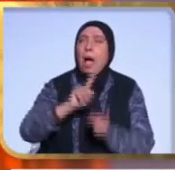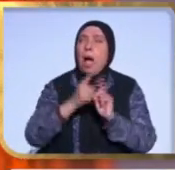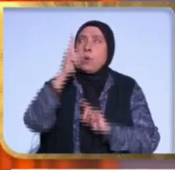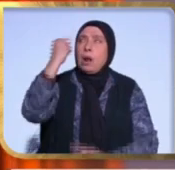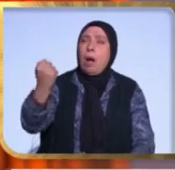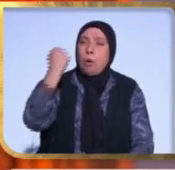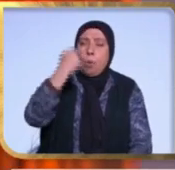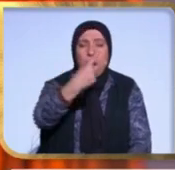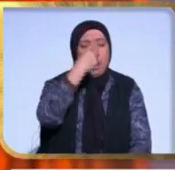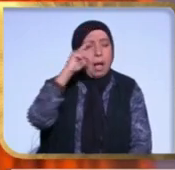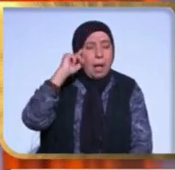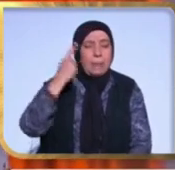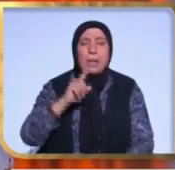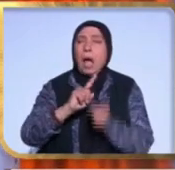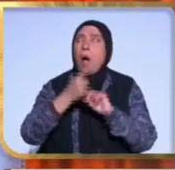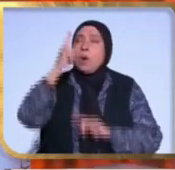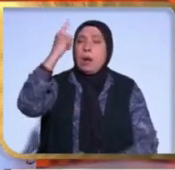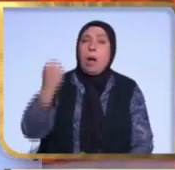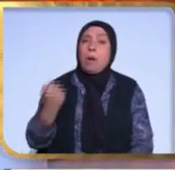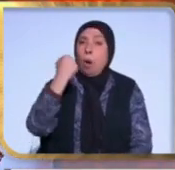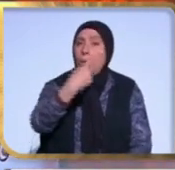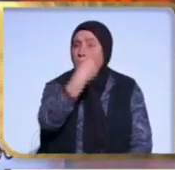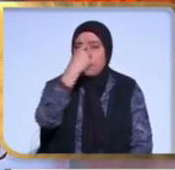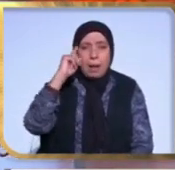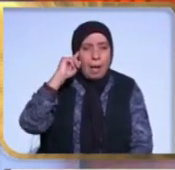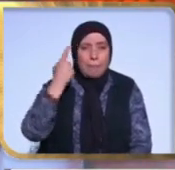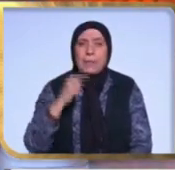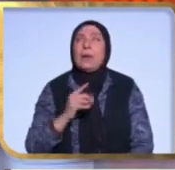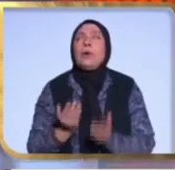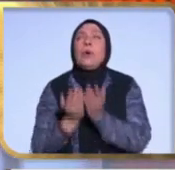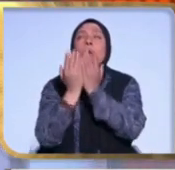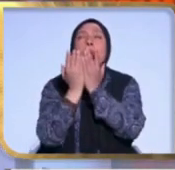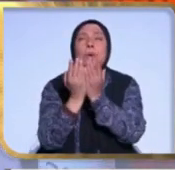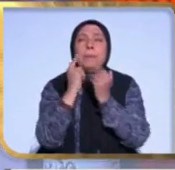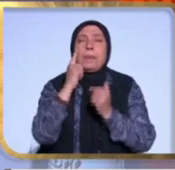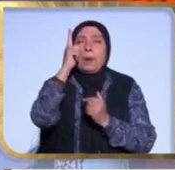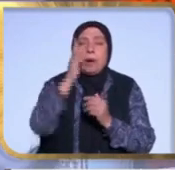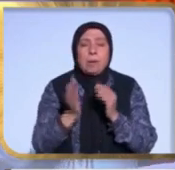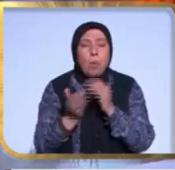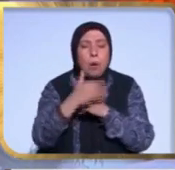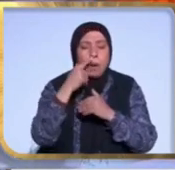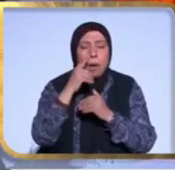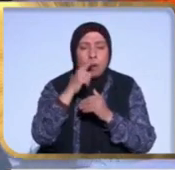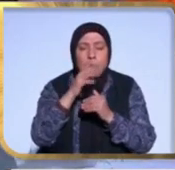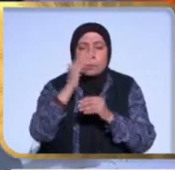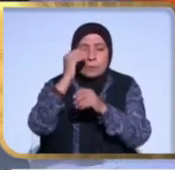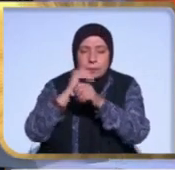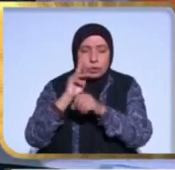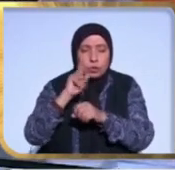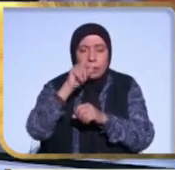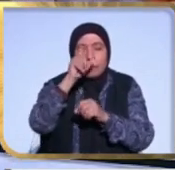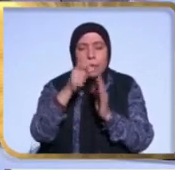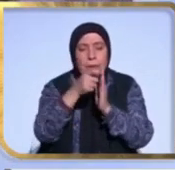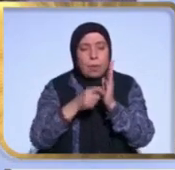علينا، بحول الله لا يقدر علينا، والله من ورائهم محيط، بل هو قرآن